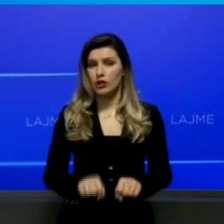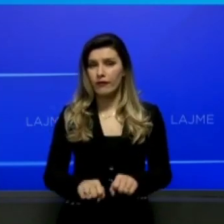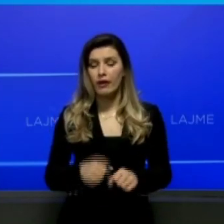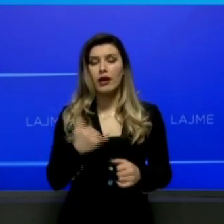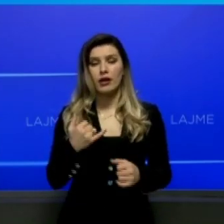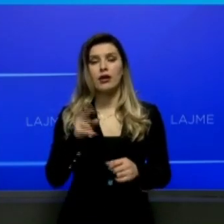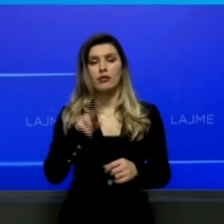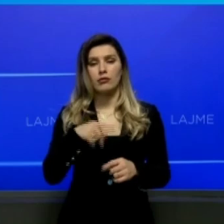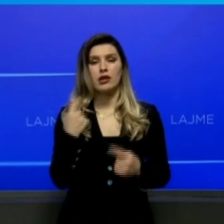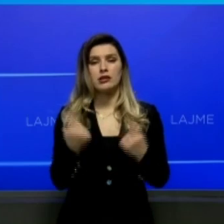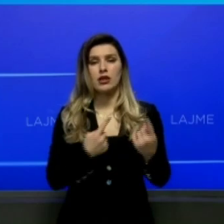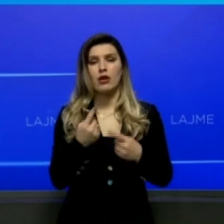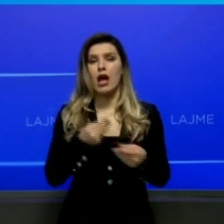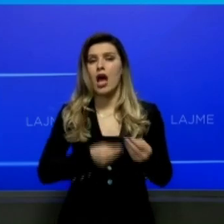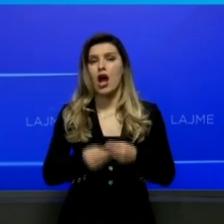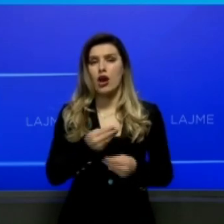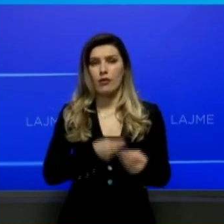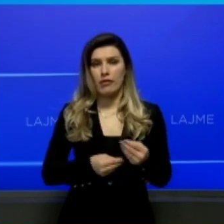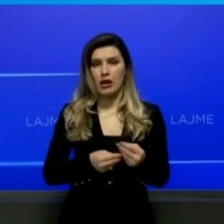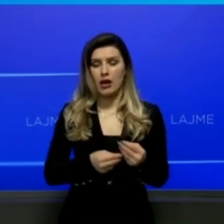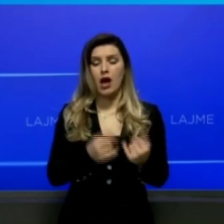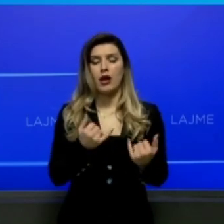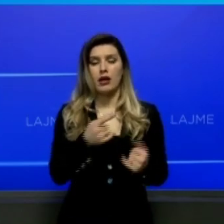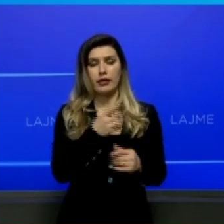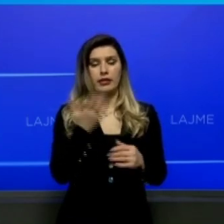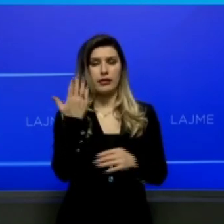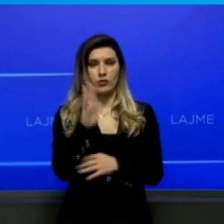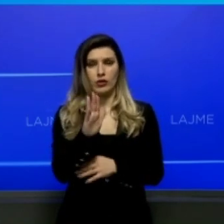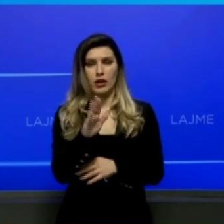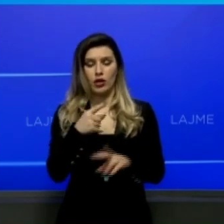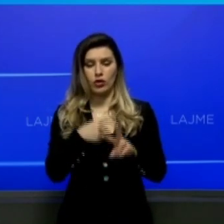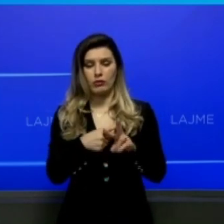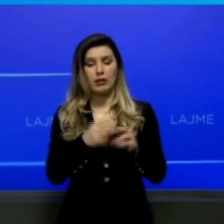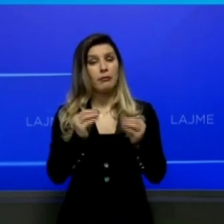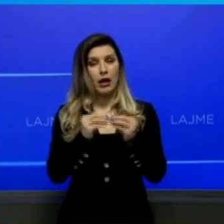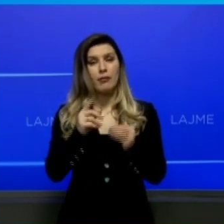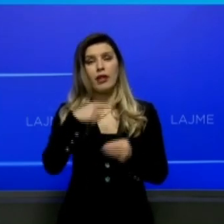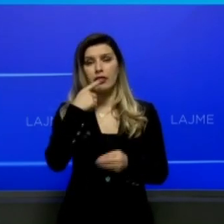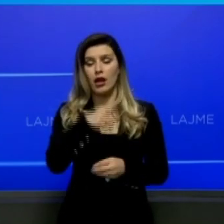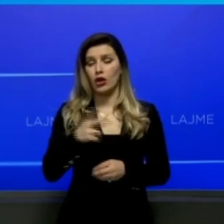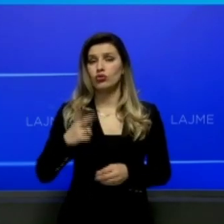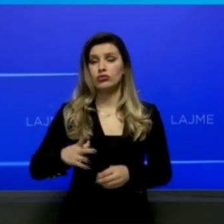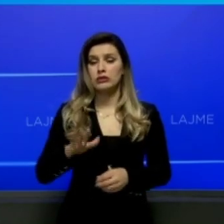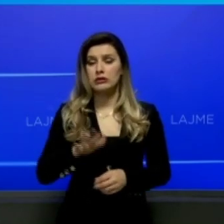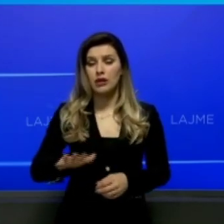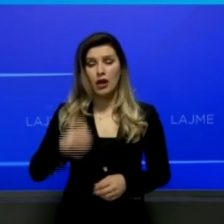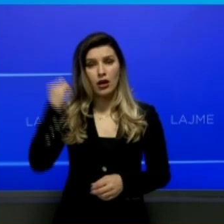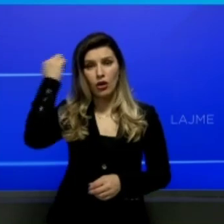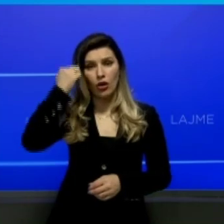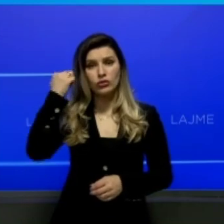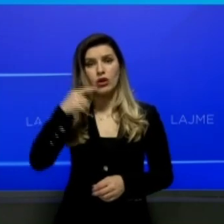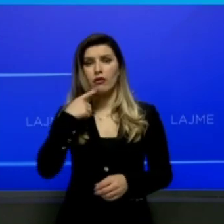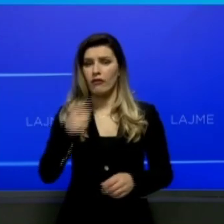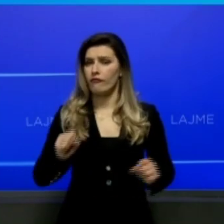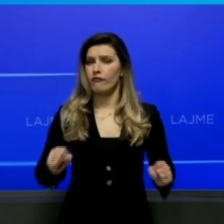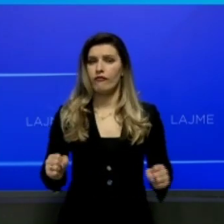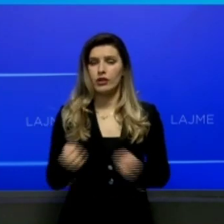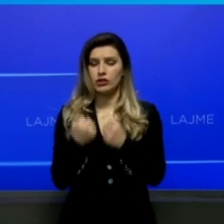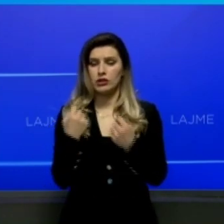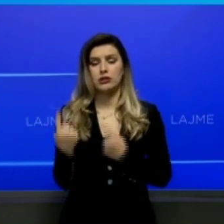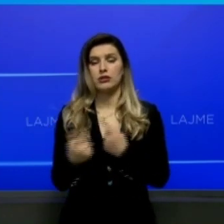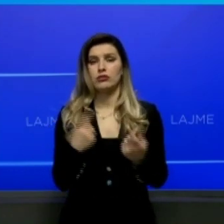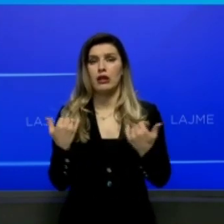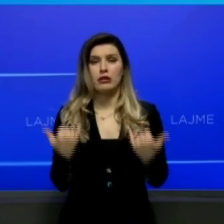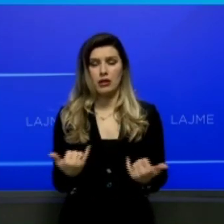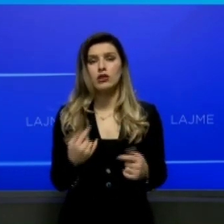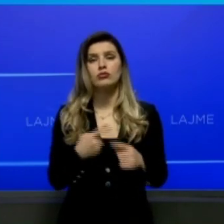krizën ekonomike. Deputetja Hykmete Bajrami në një konferencë me gazetarë tha se qytetarët e vendit s'kan qenë asnjëherë në pozitë më të vështirë dhe